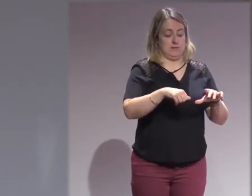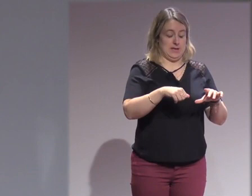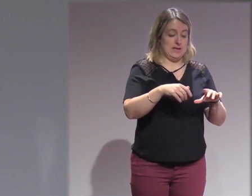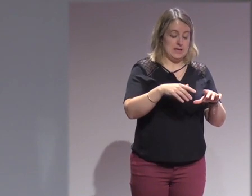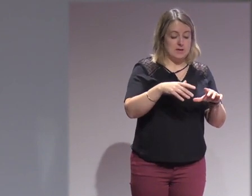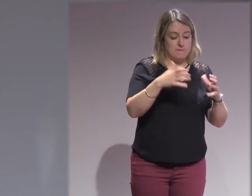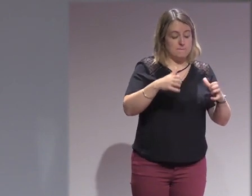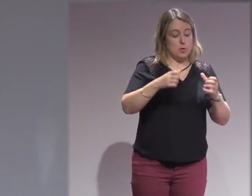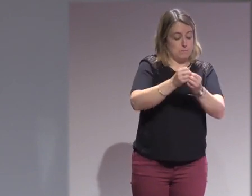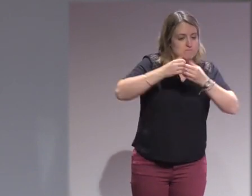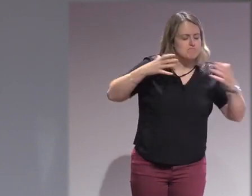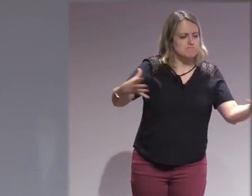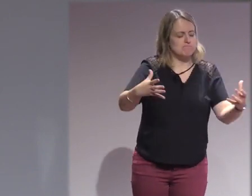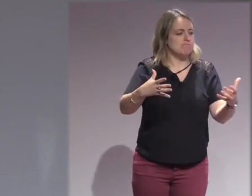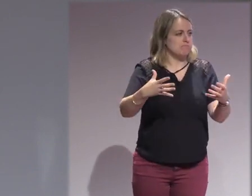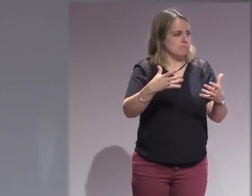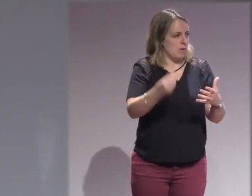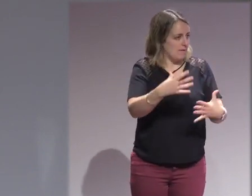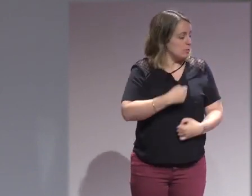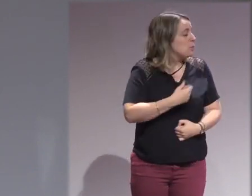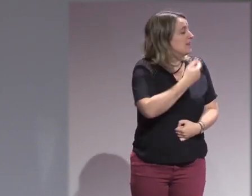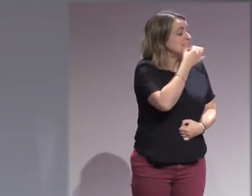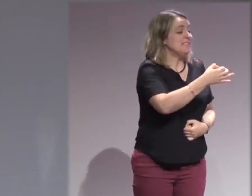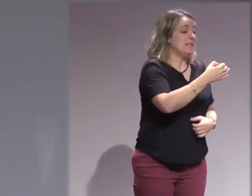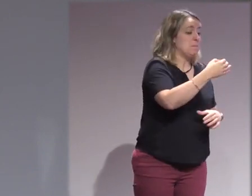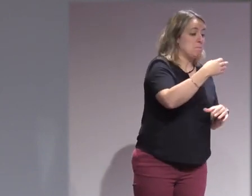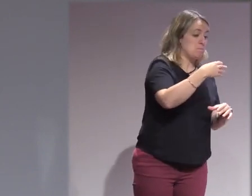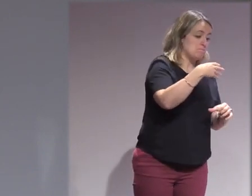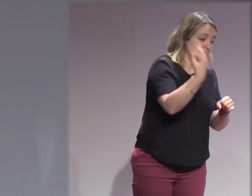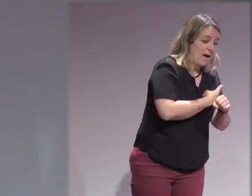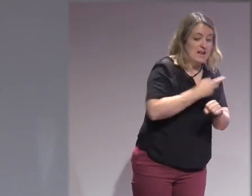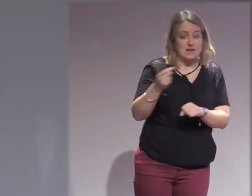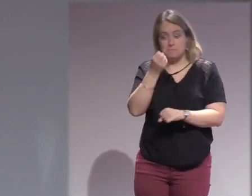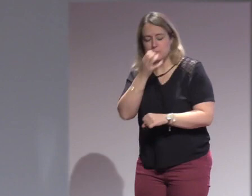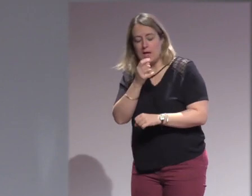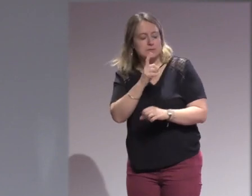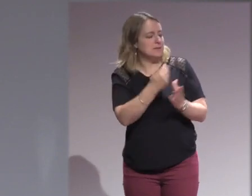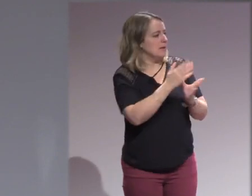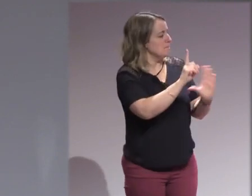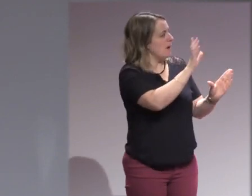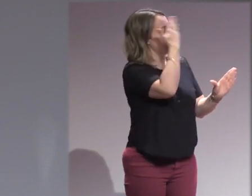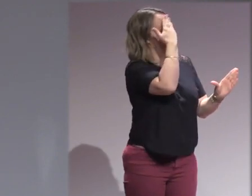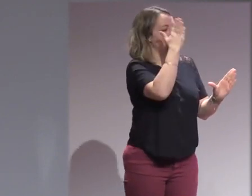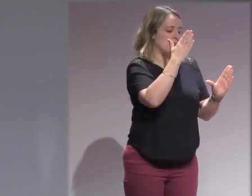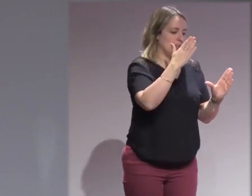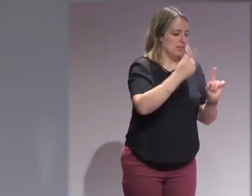veut pas dire qu'il y en a une qui est moins bien et mieux que l'autre. Ce n'est pas en termes moraux que je pose ça. c'est de savoir comment vous